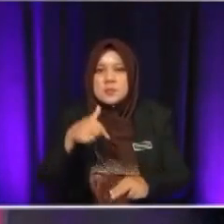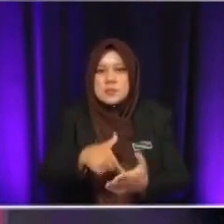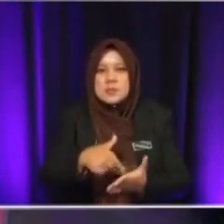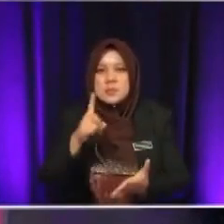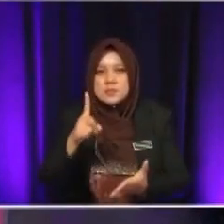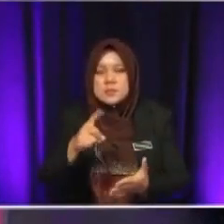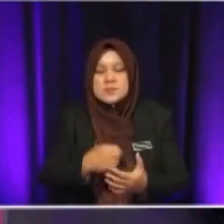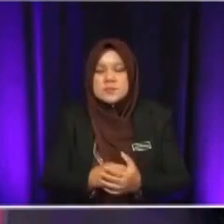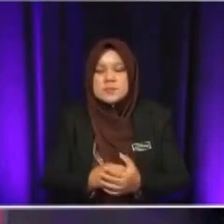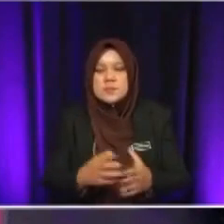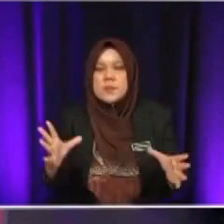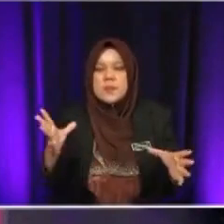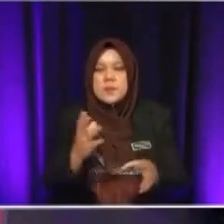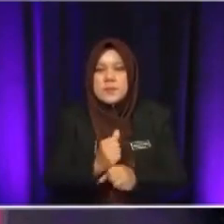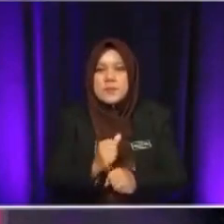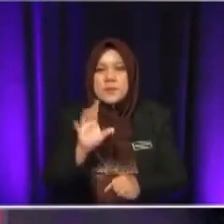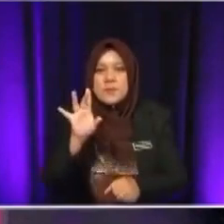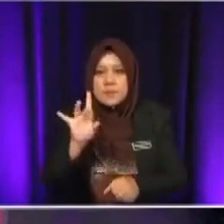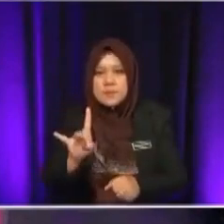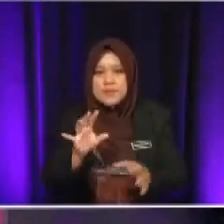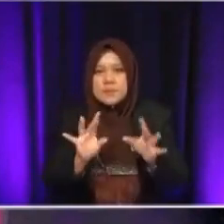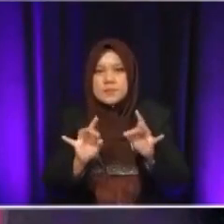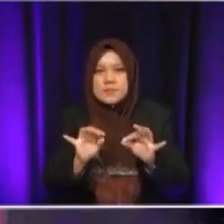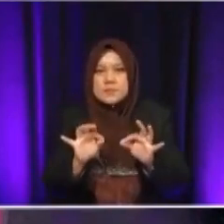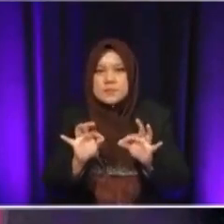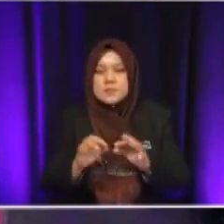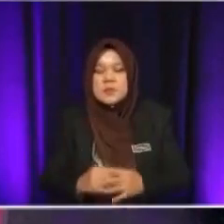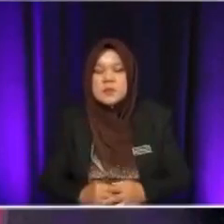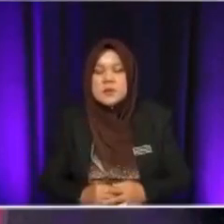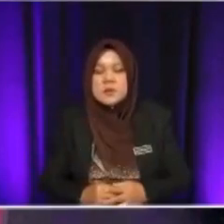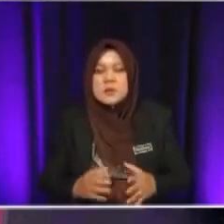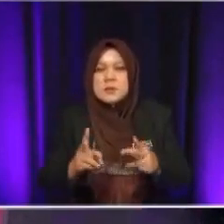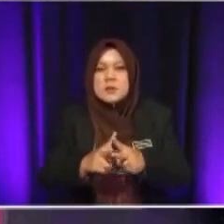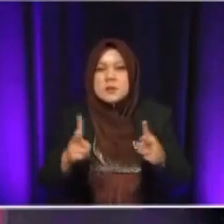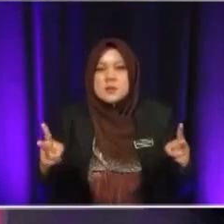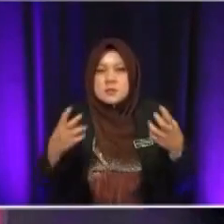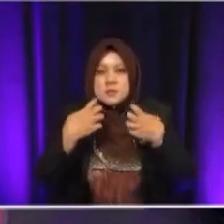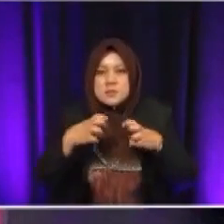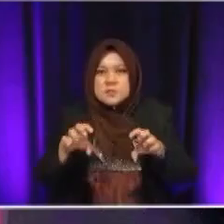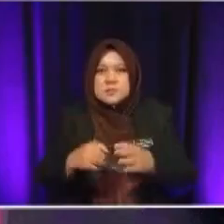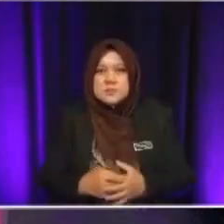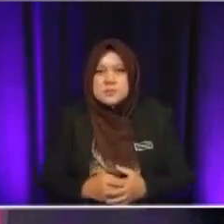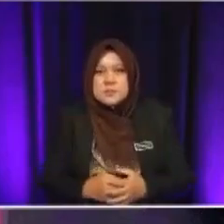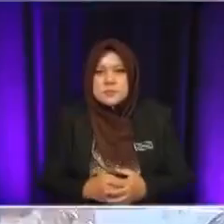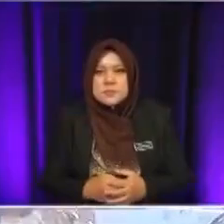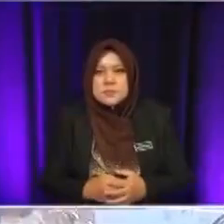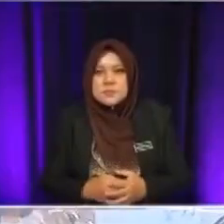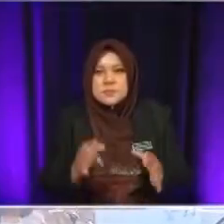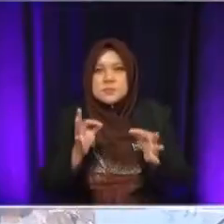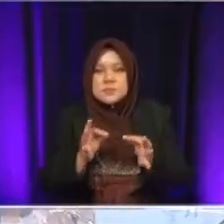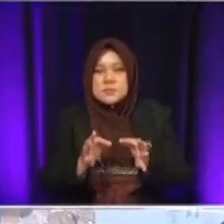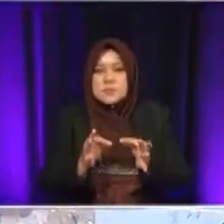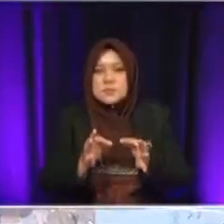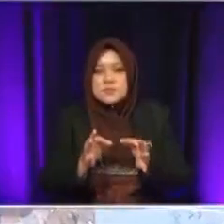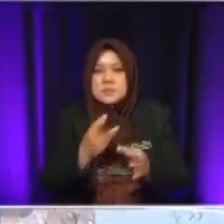So hasil semua dapat 8 stiker. So itu cemerlang lah. Sangat cemerlang. Alhamdulillah. Baik, dan kalau mereka dekat